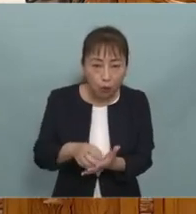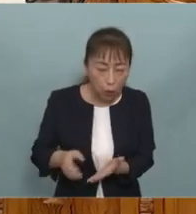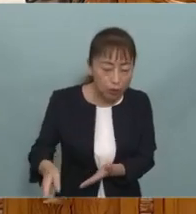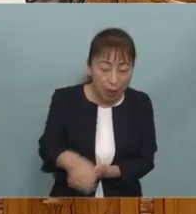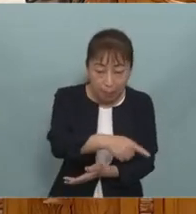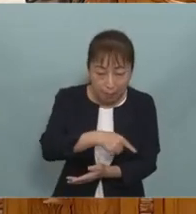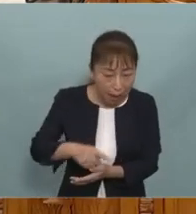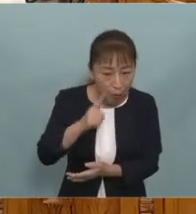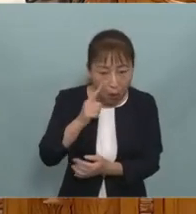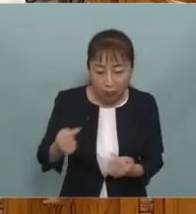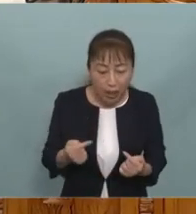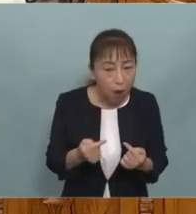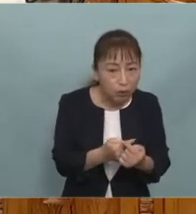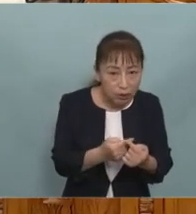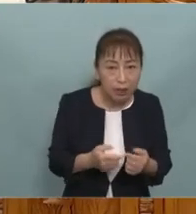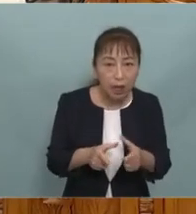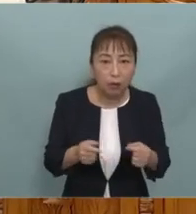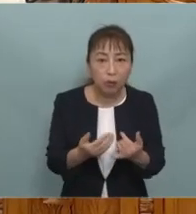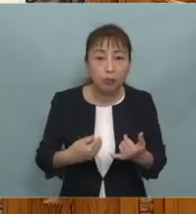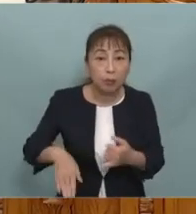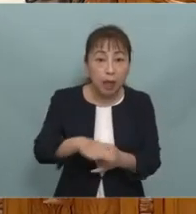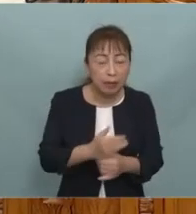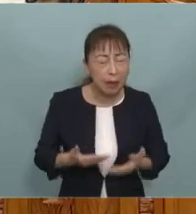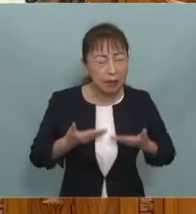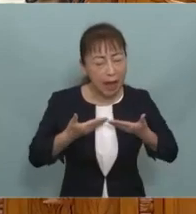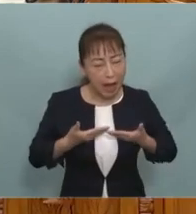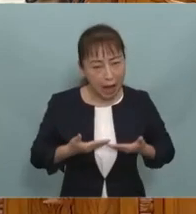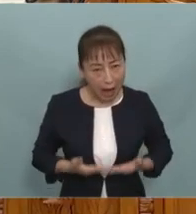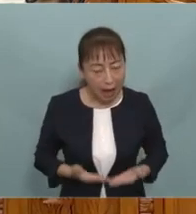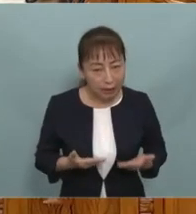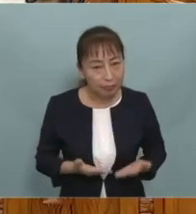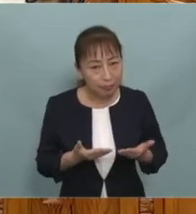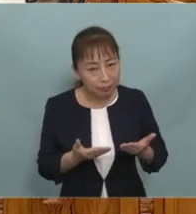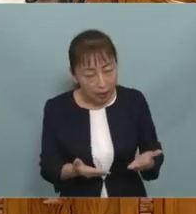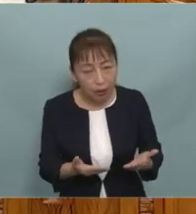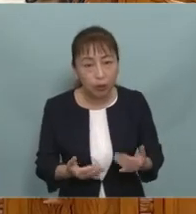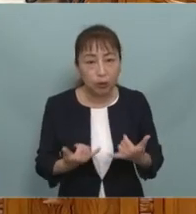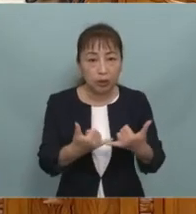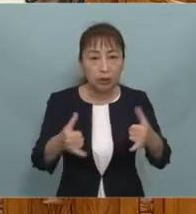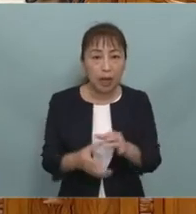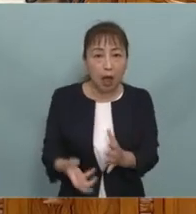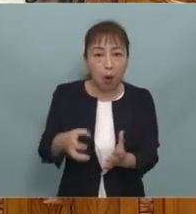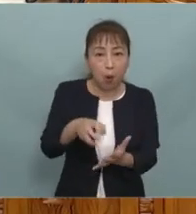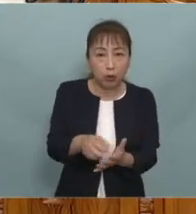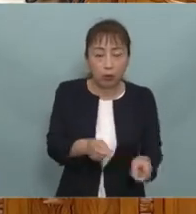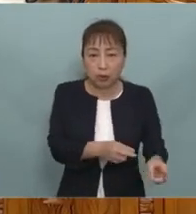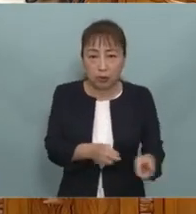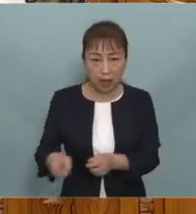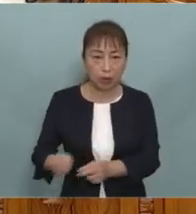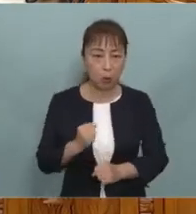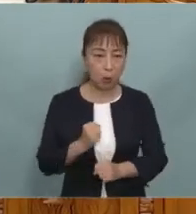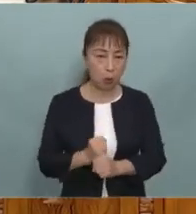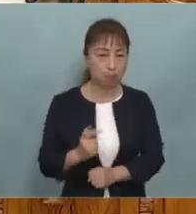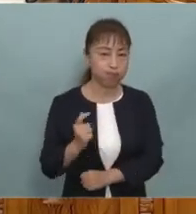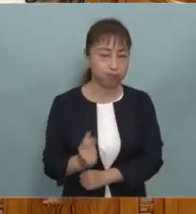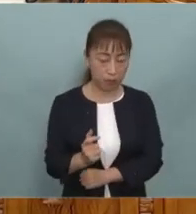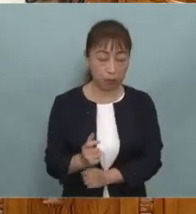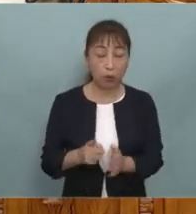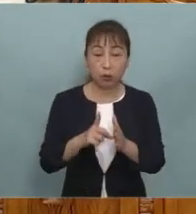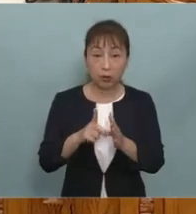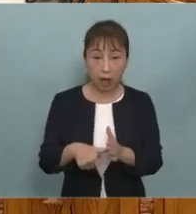見直し民に安心していただける社会保障制度を確立しますその